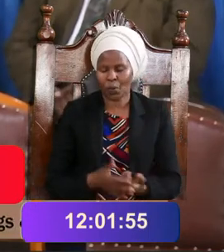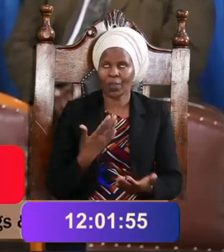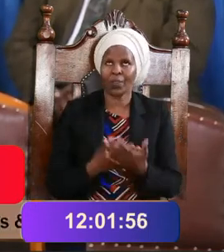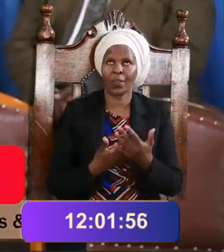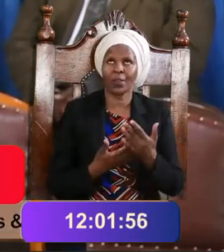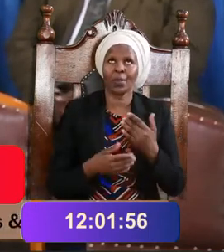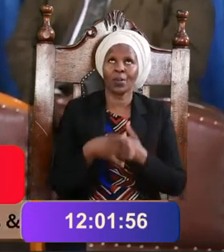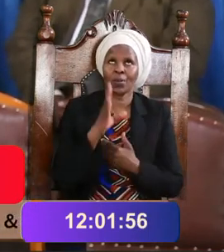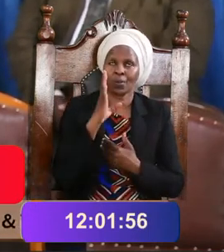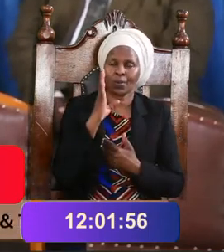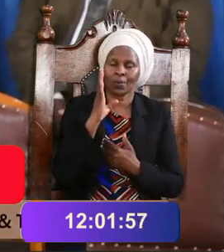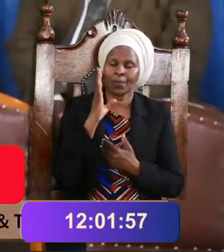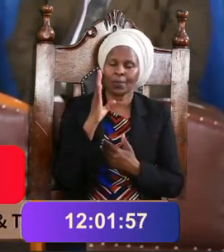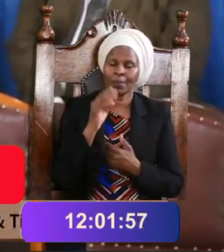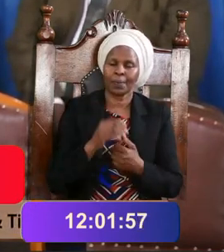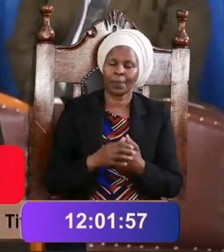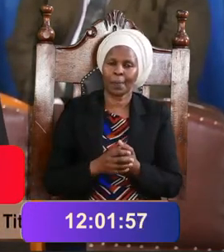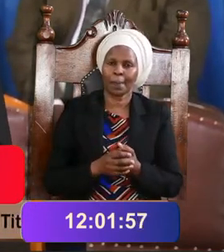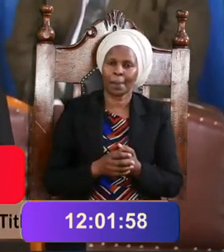Tunashukuru